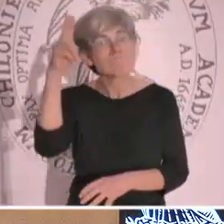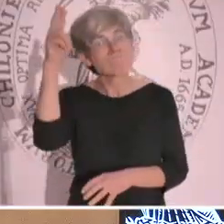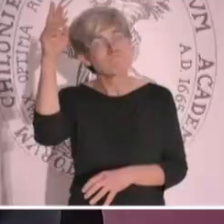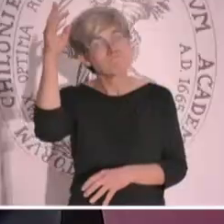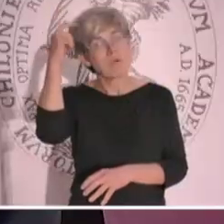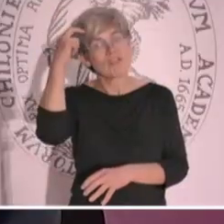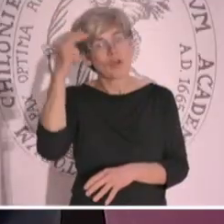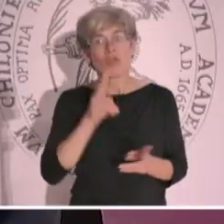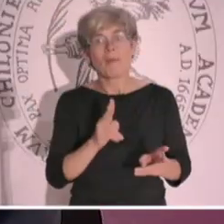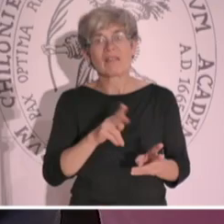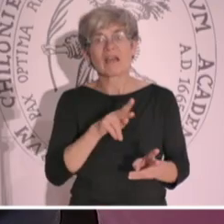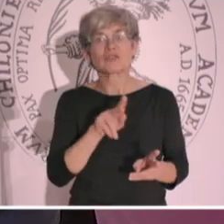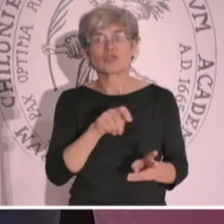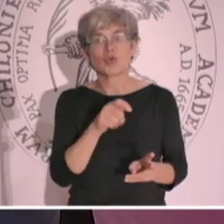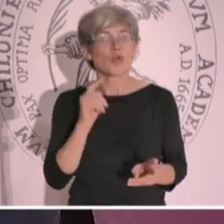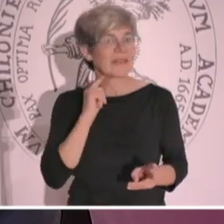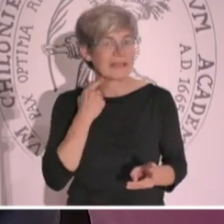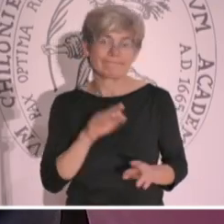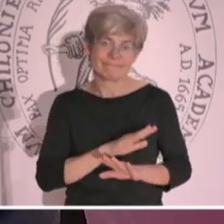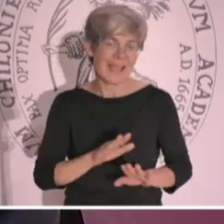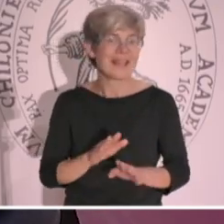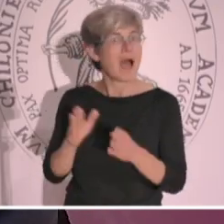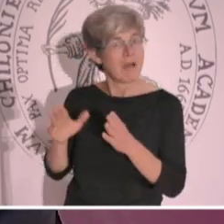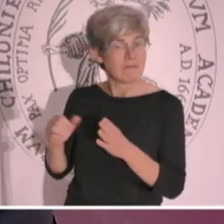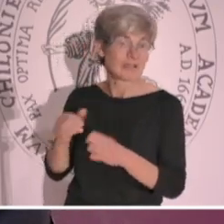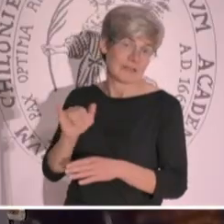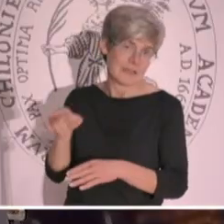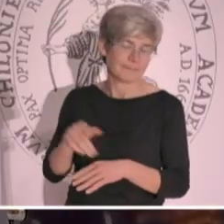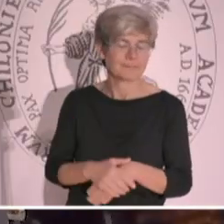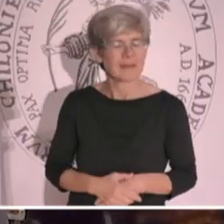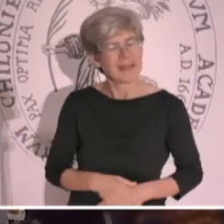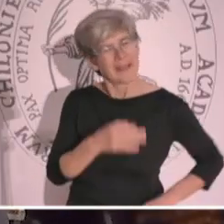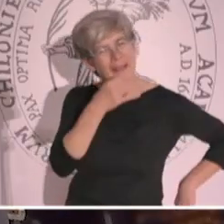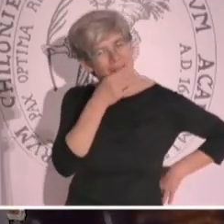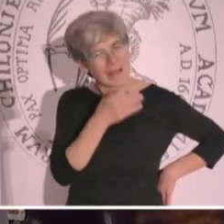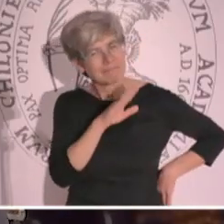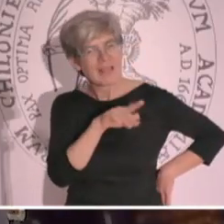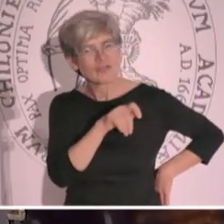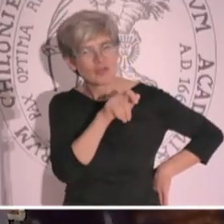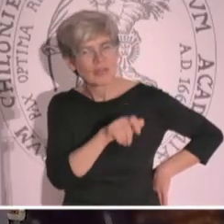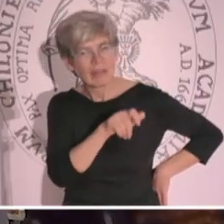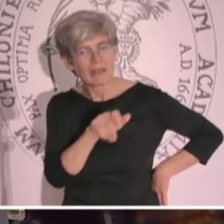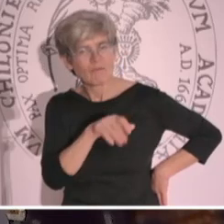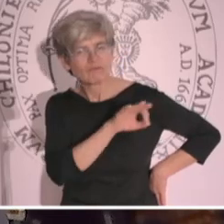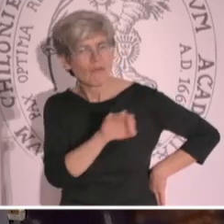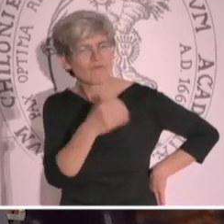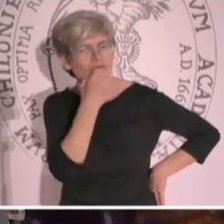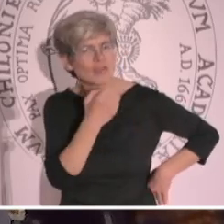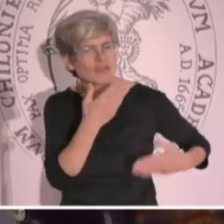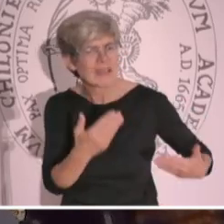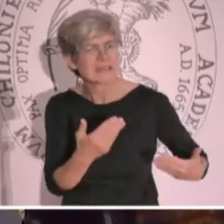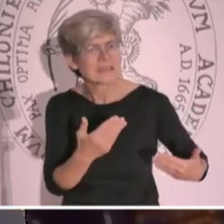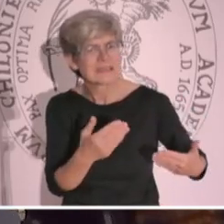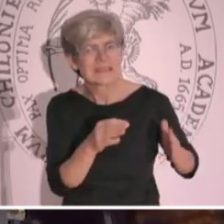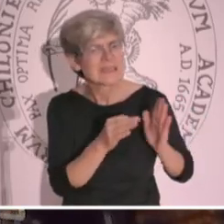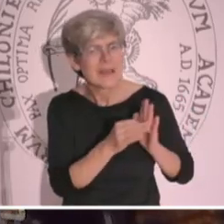Dank. Was wünschen Sie Ihren Studierenden für den Einstieg ins Studium oder überhaupt für das ganze Studium? Nun,